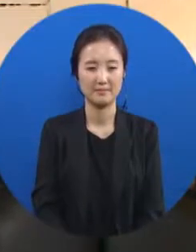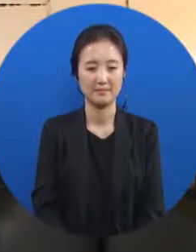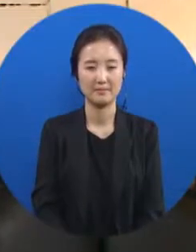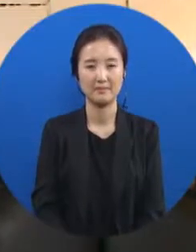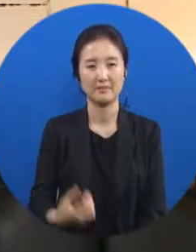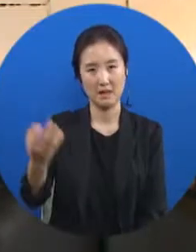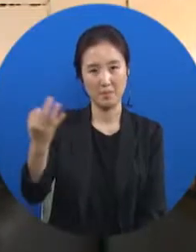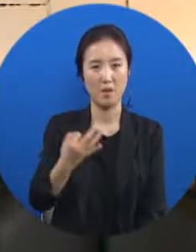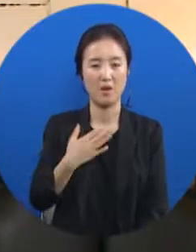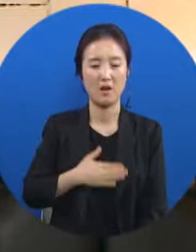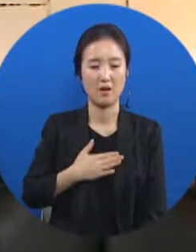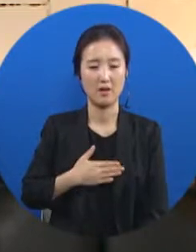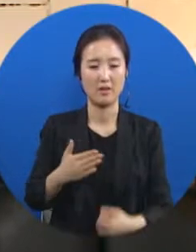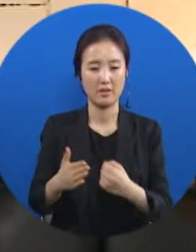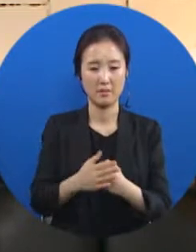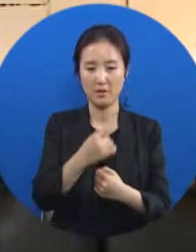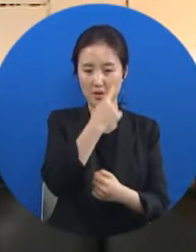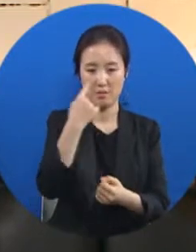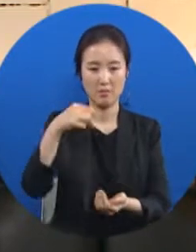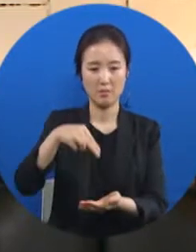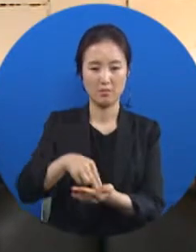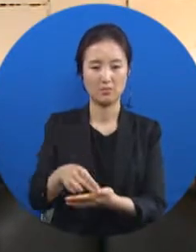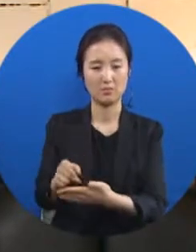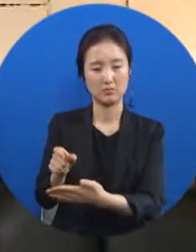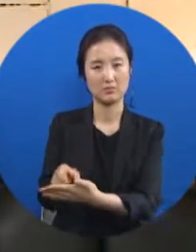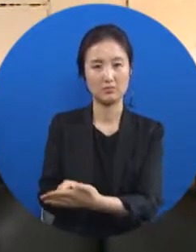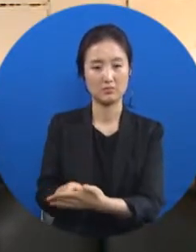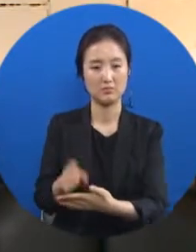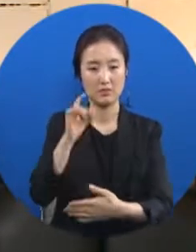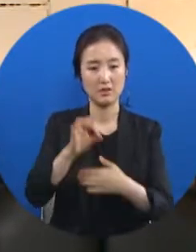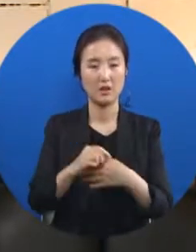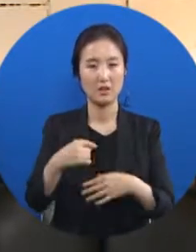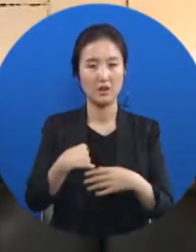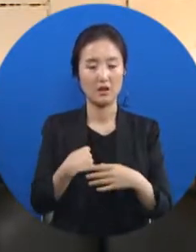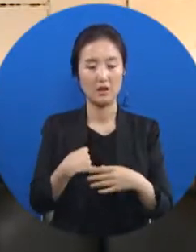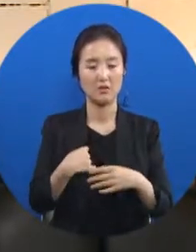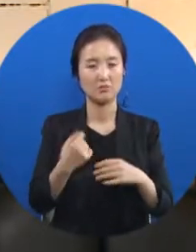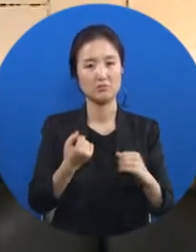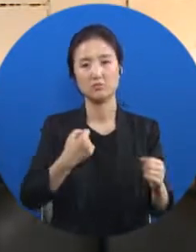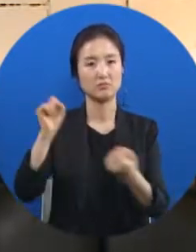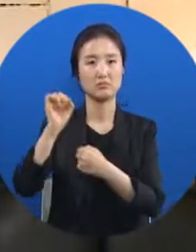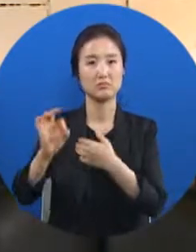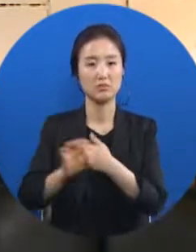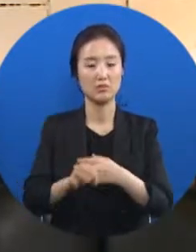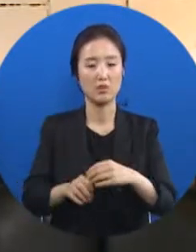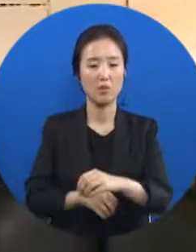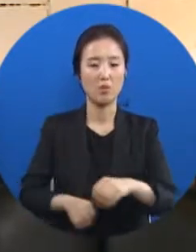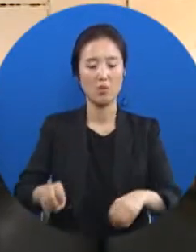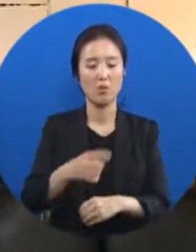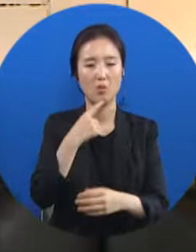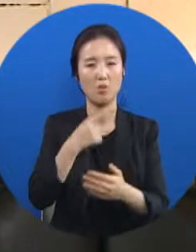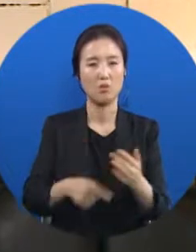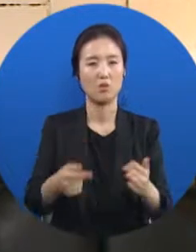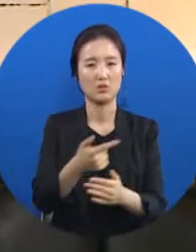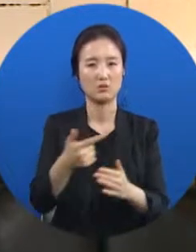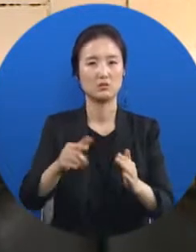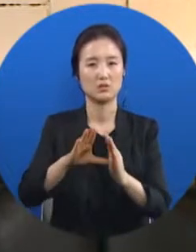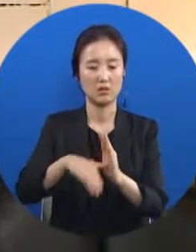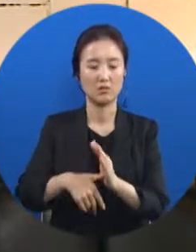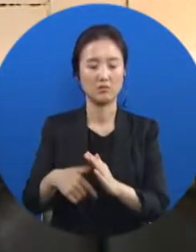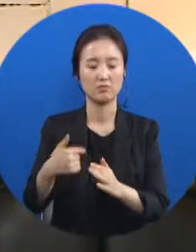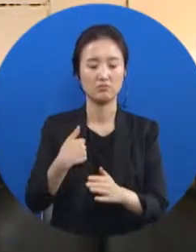아니까 당연히 보증 왜? 제가 나갔다가 안 들어오면 그때는 불이익이 상당히 있는 시절 저